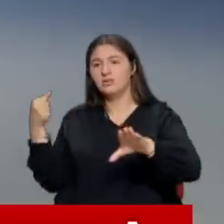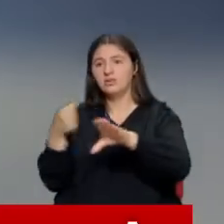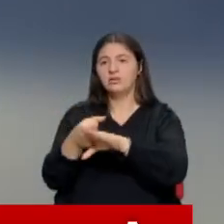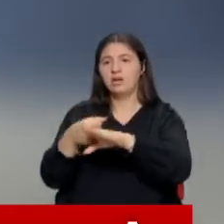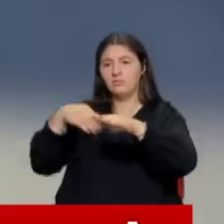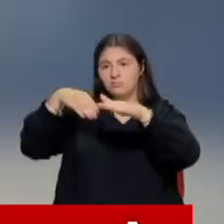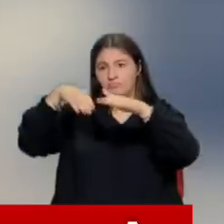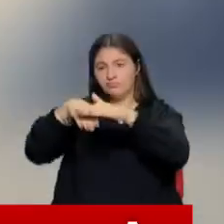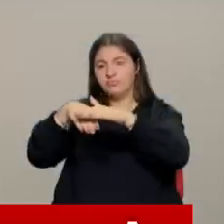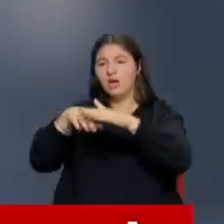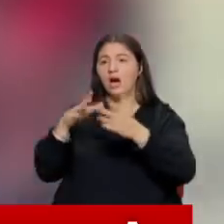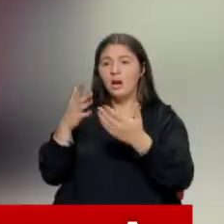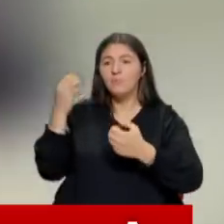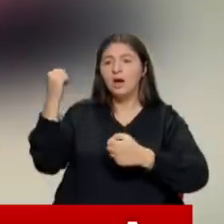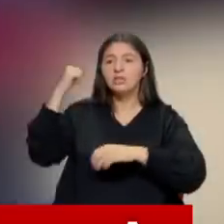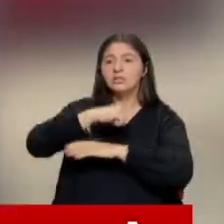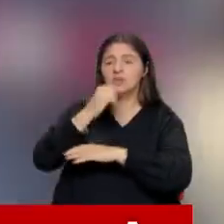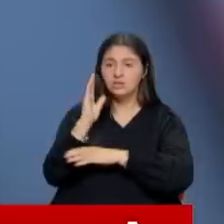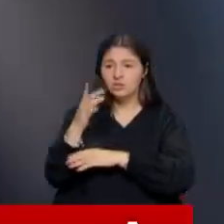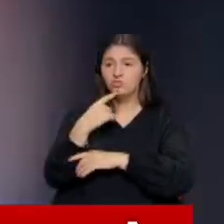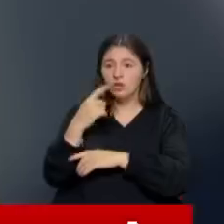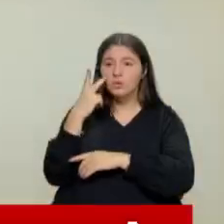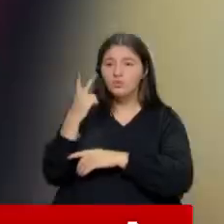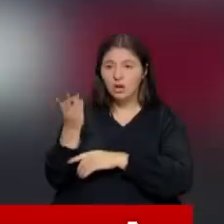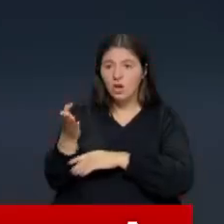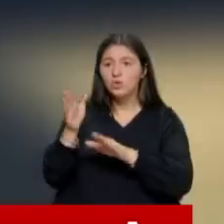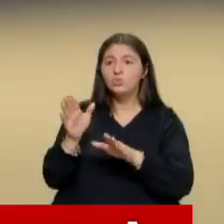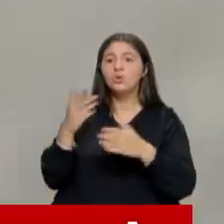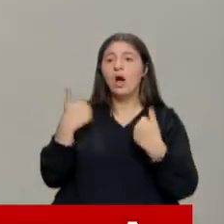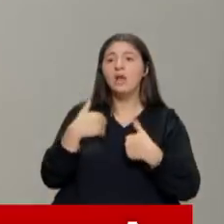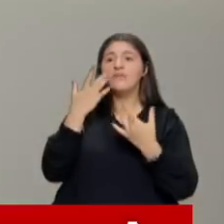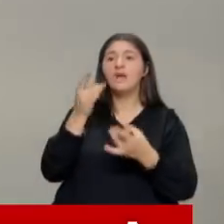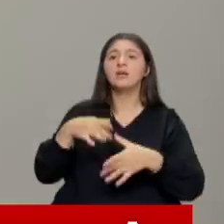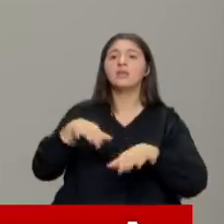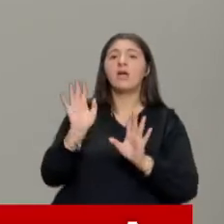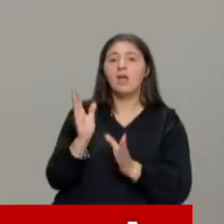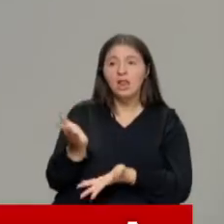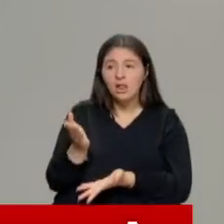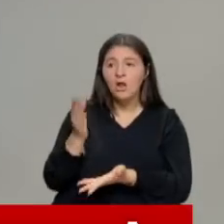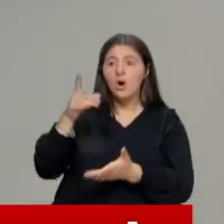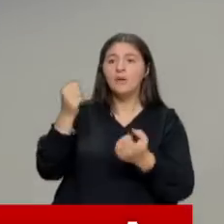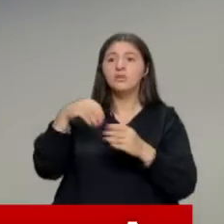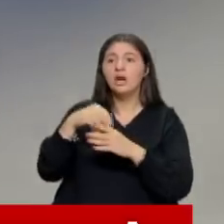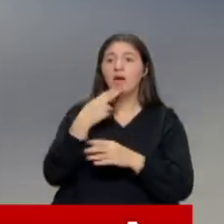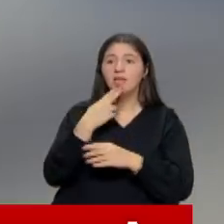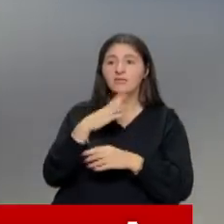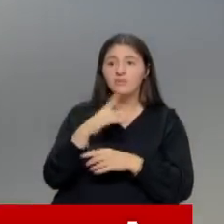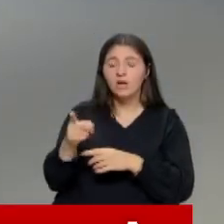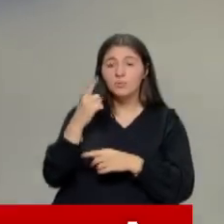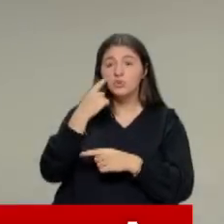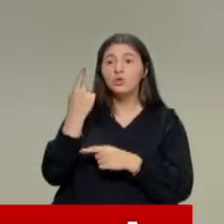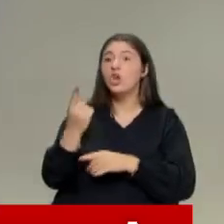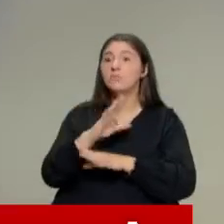altına girmiştir ancak tır sürücüsü iddiaya göre durumun farkında değil Ve o aracın içinde bir kadın var bunun